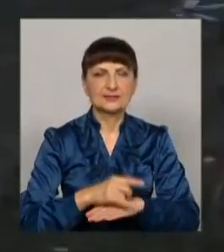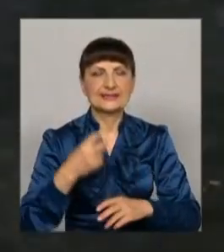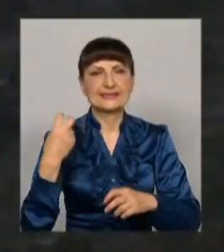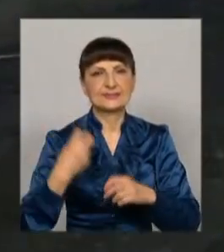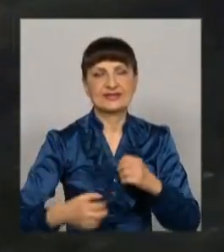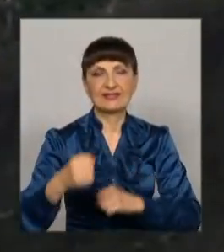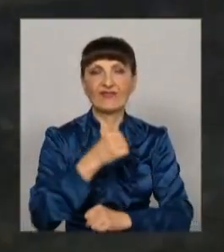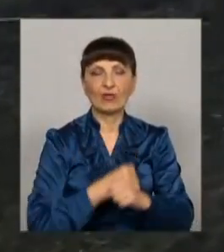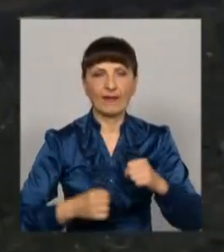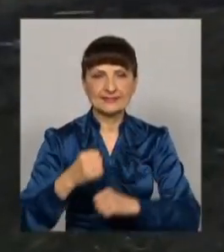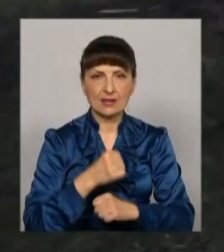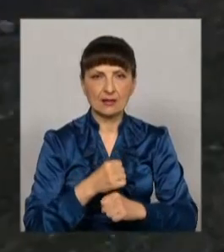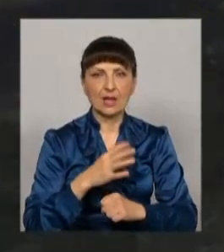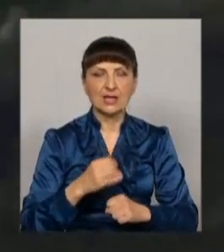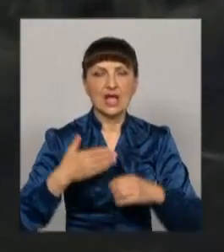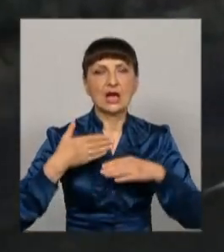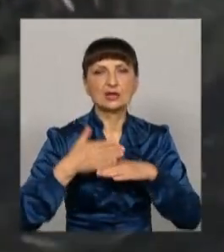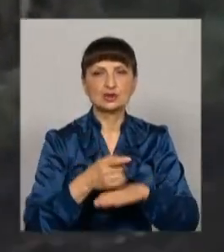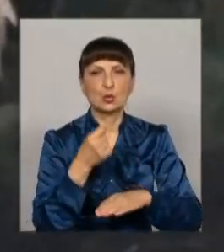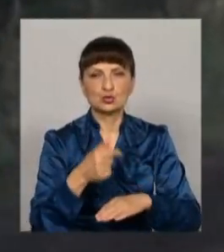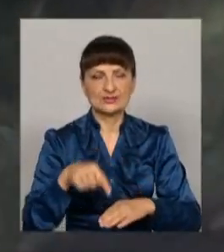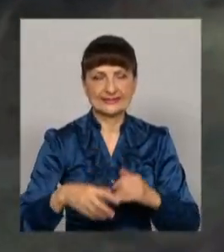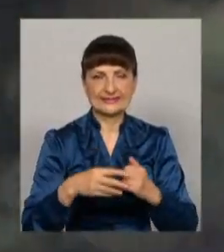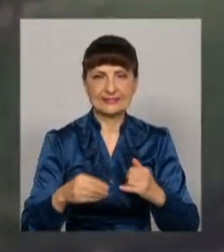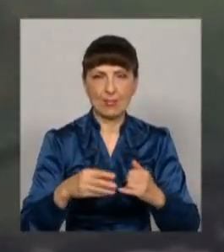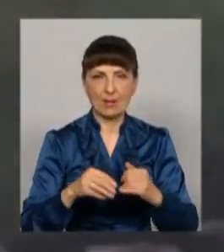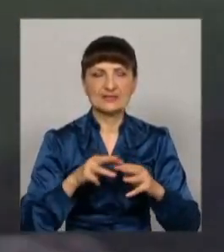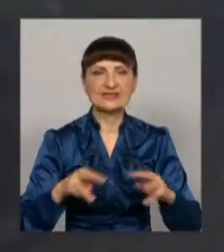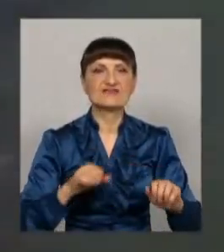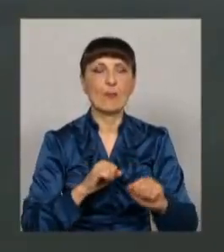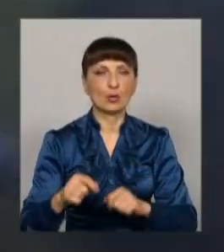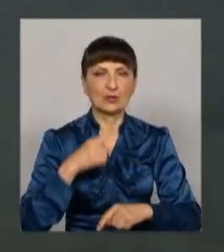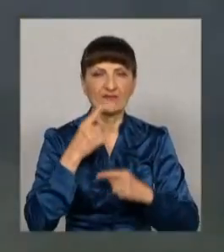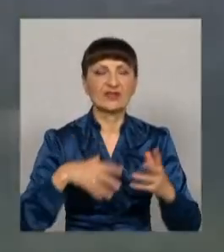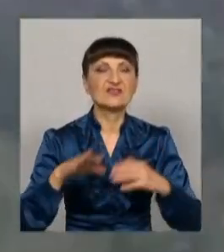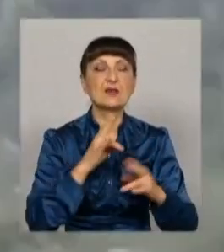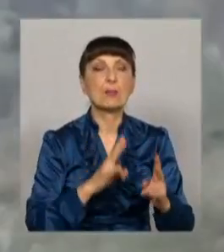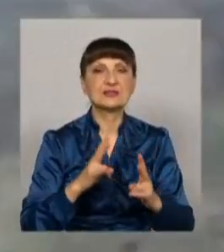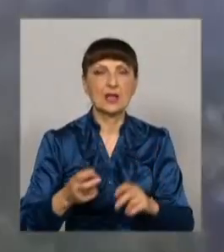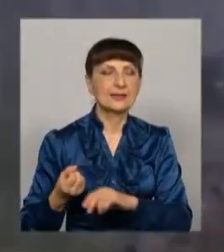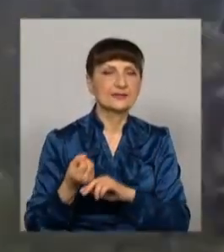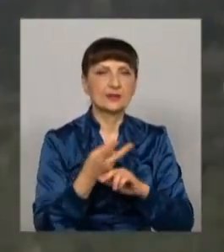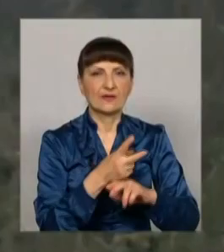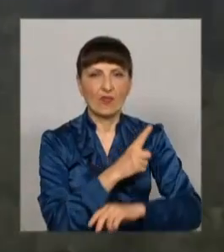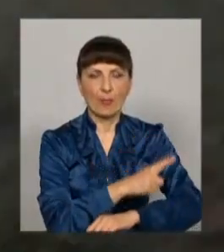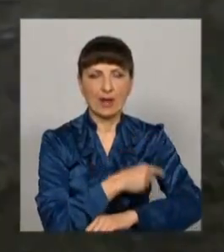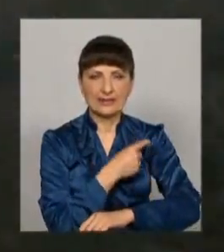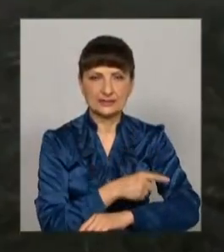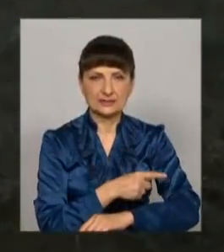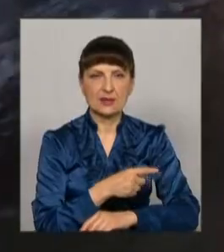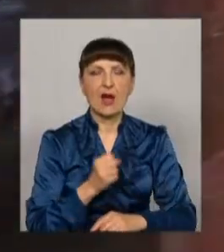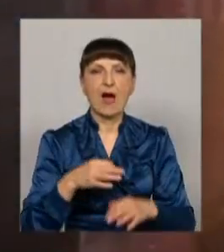неисправности двигателя и частично разрушился на земле. В Минобороны сообщили, что все пострадавшие доставлены в медучреждение.